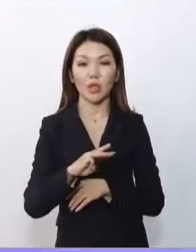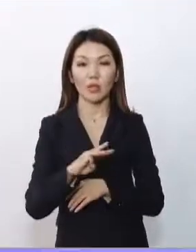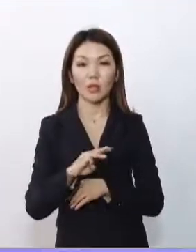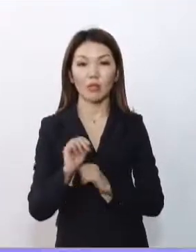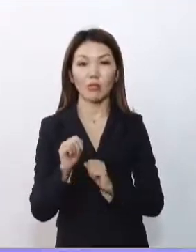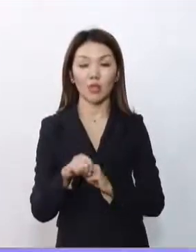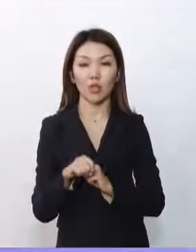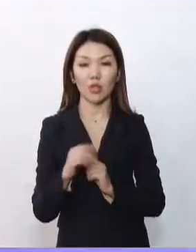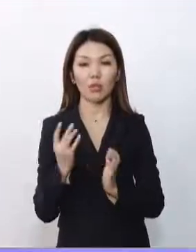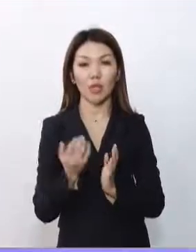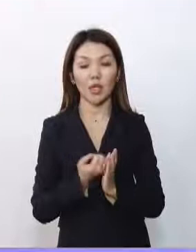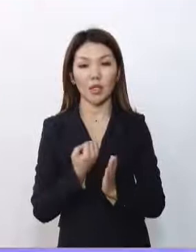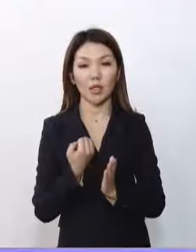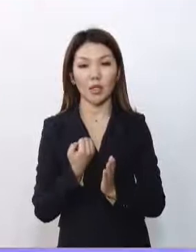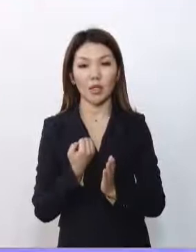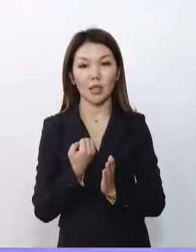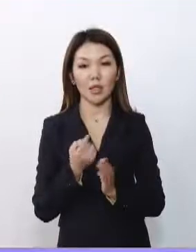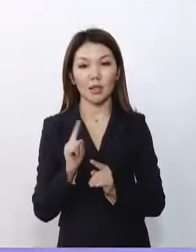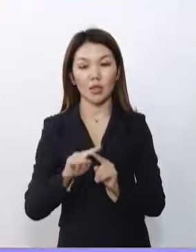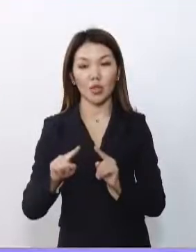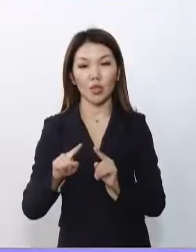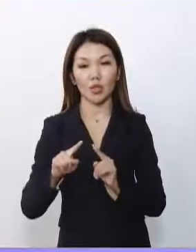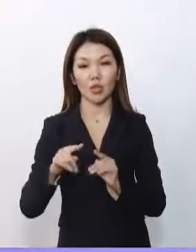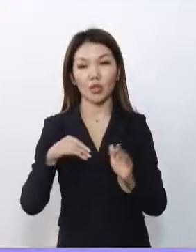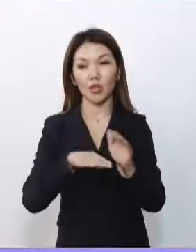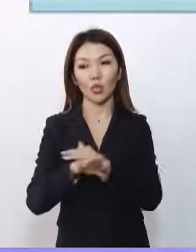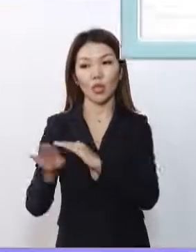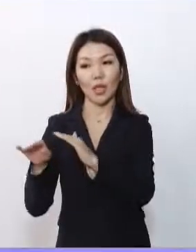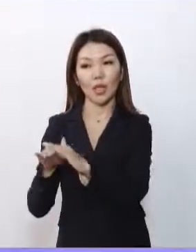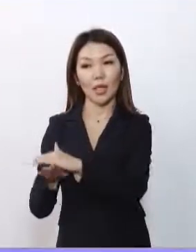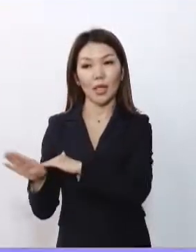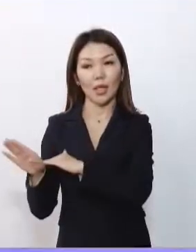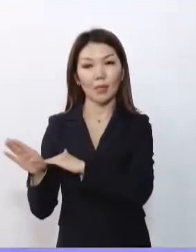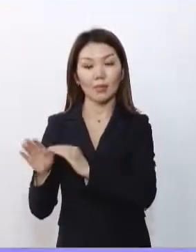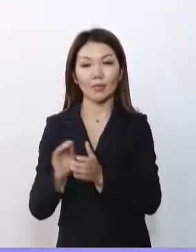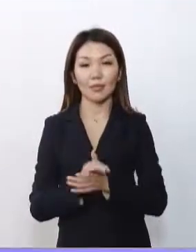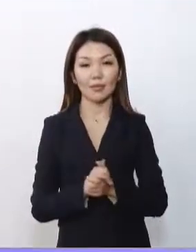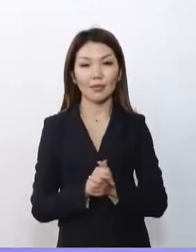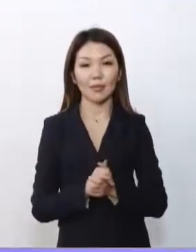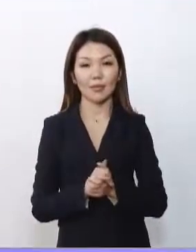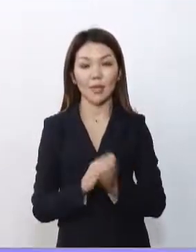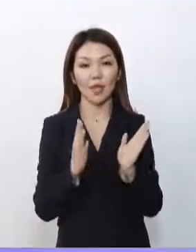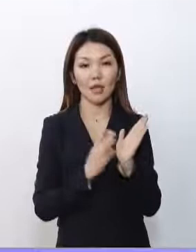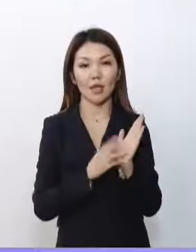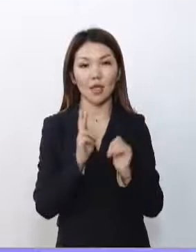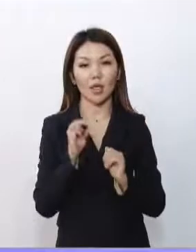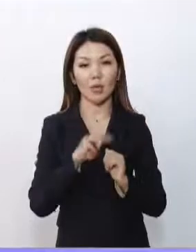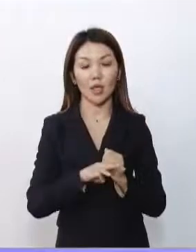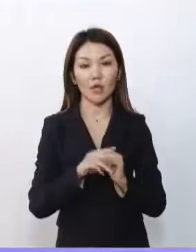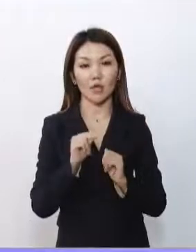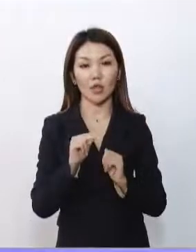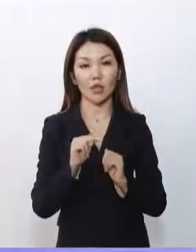можем найти их скорость удаление 9 километрах в